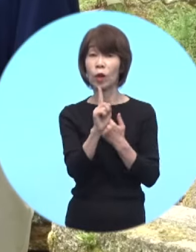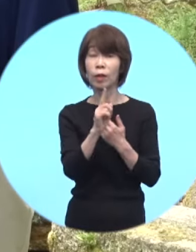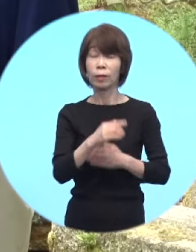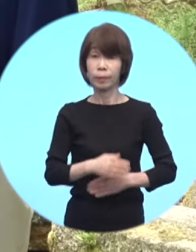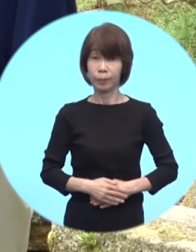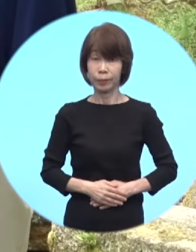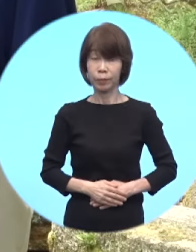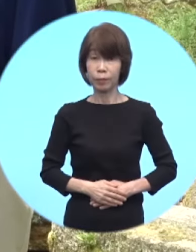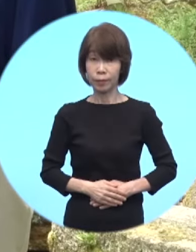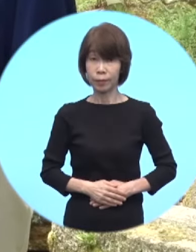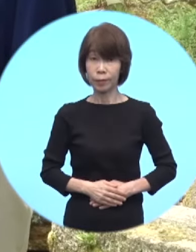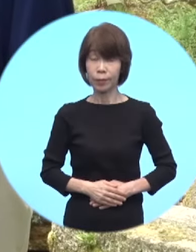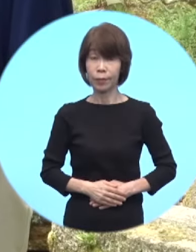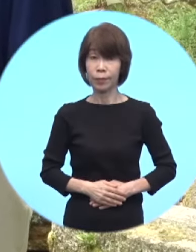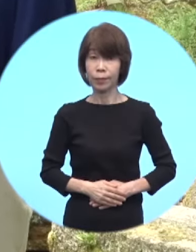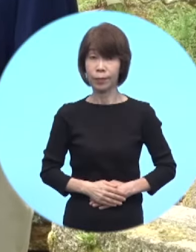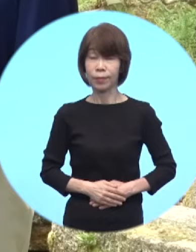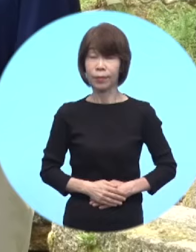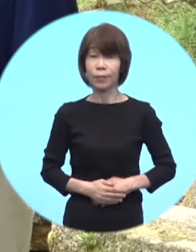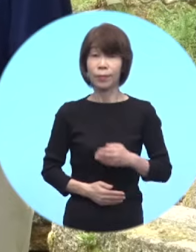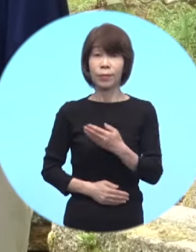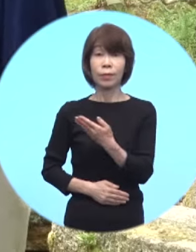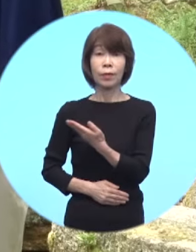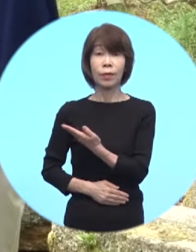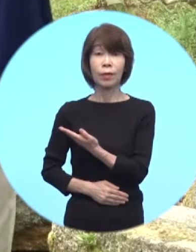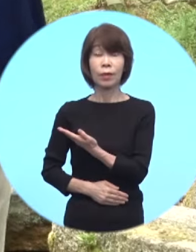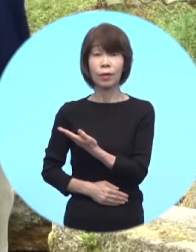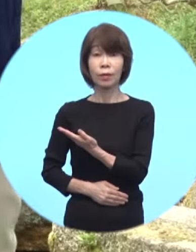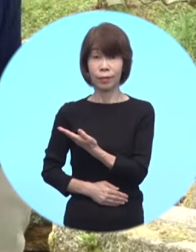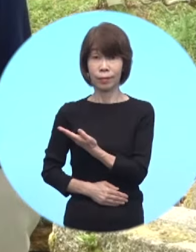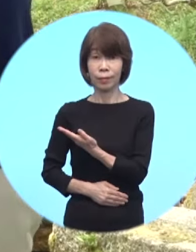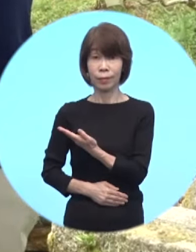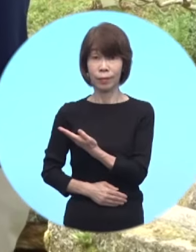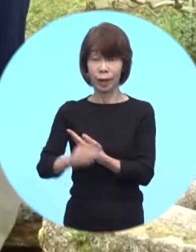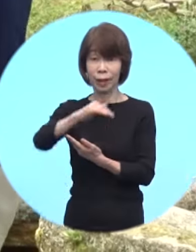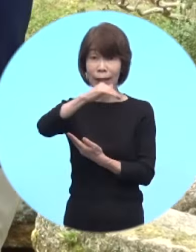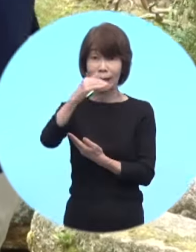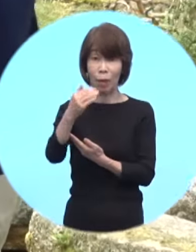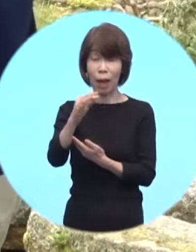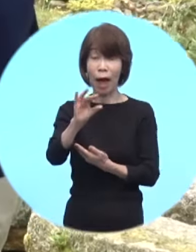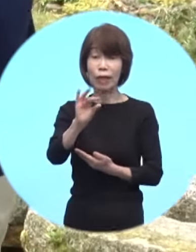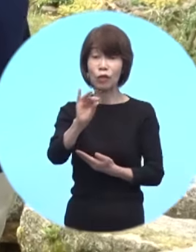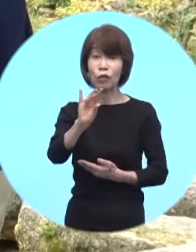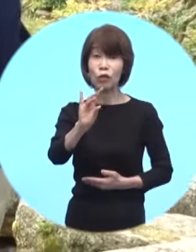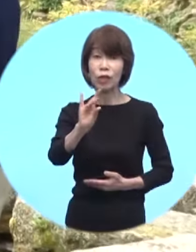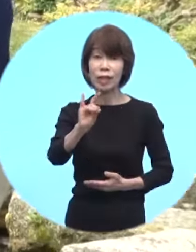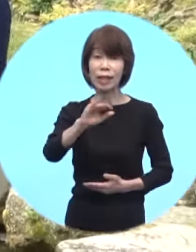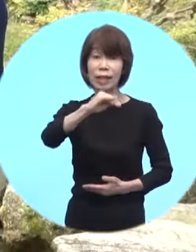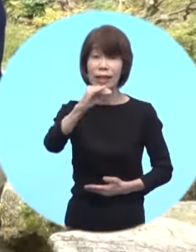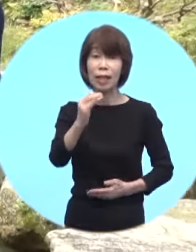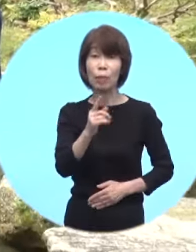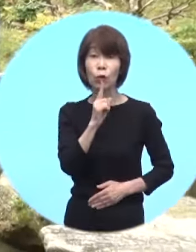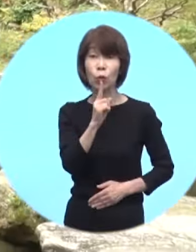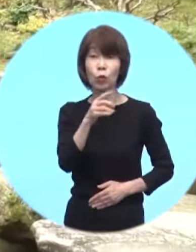うですね。もう一つのポイントとしては、 あちらの築山がポイントかなと思っておりま